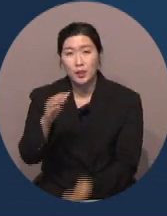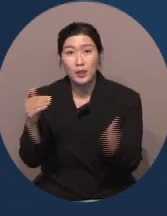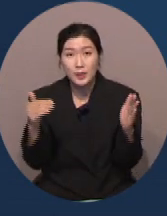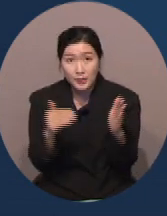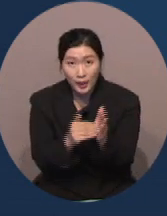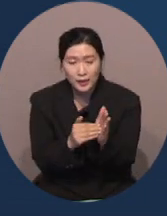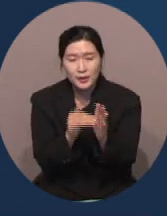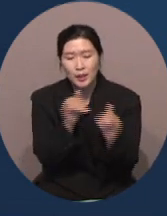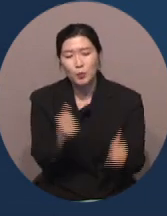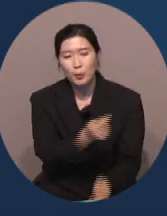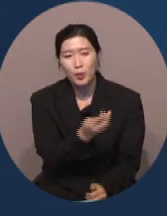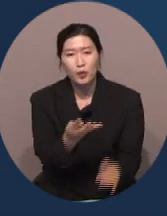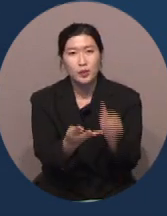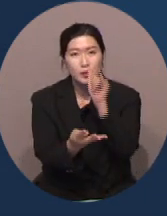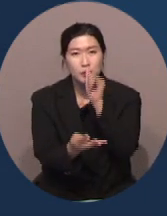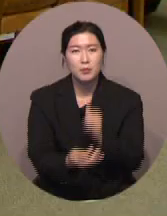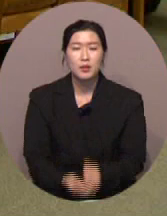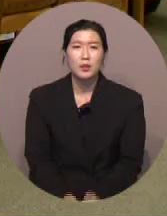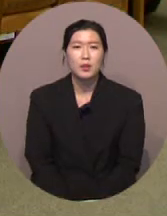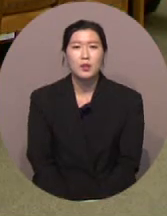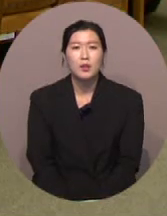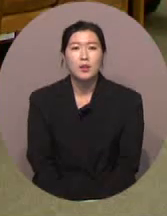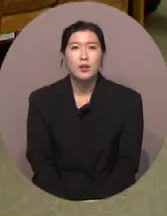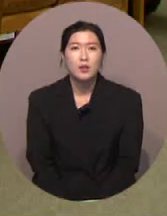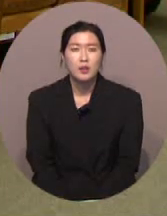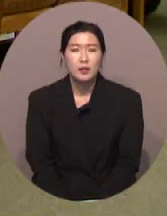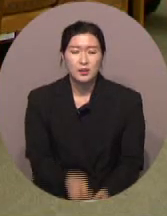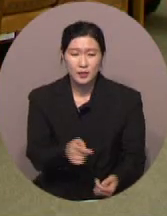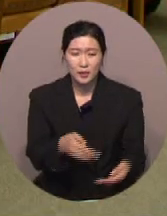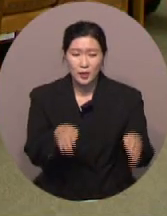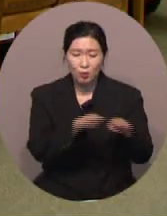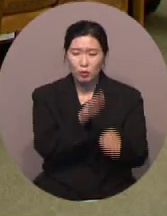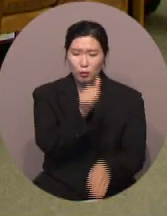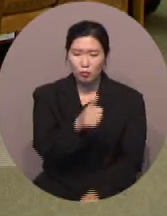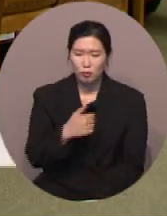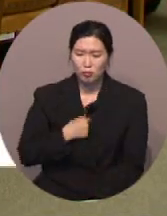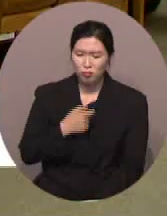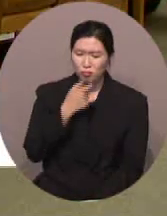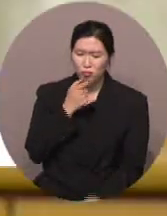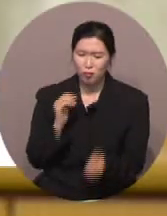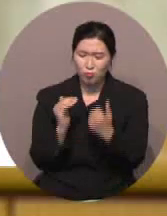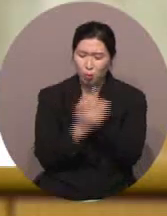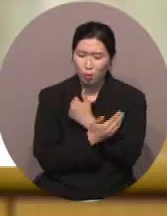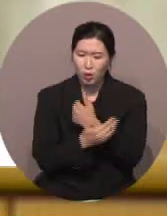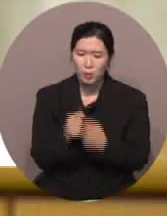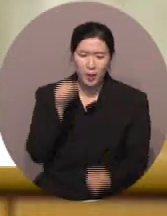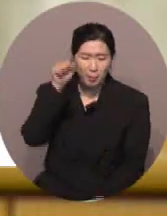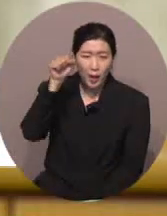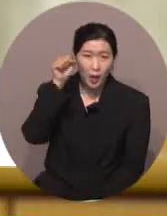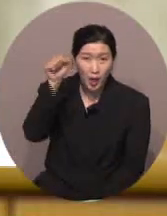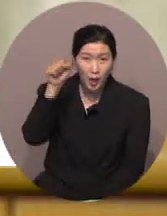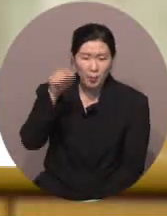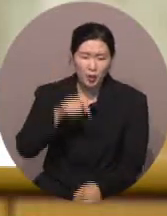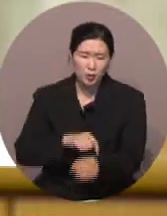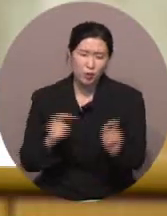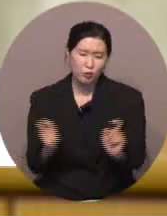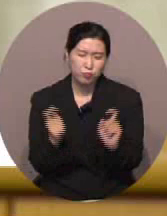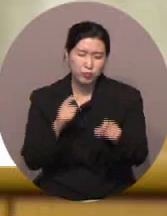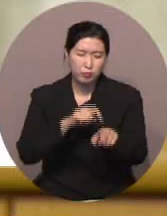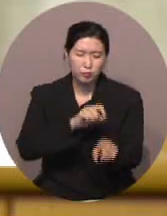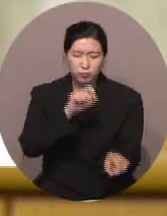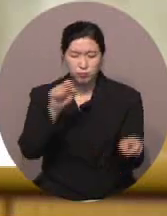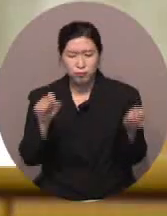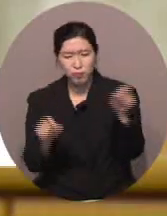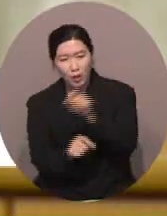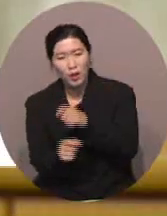하반기까지 인 곳도 있습니다 해당 기관장들이 임기 보장을 주장하면 신임 기관장 들의 임기가 인연이